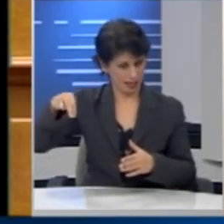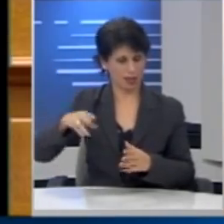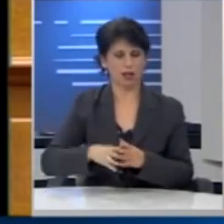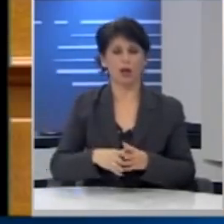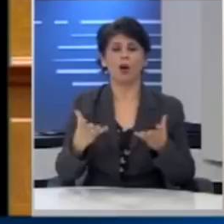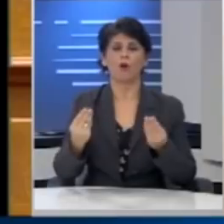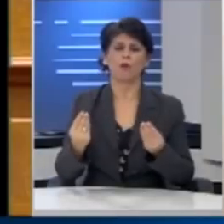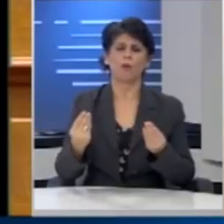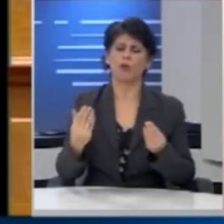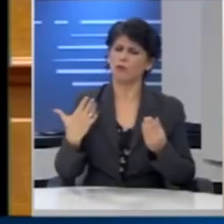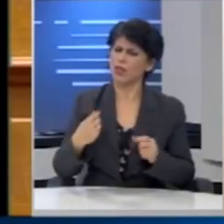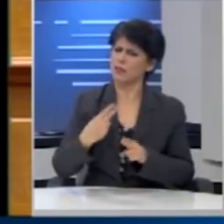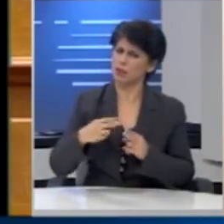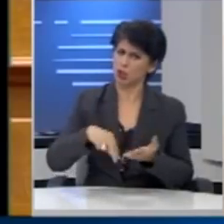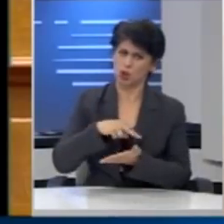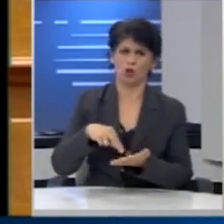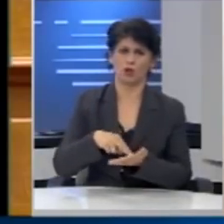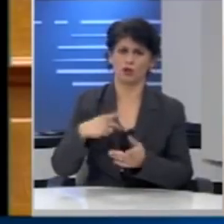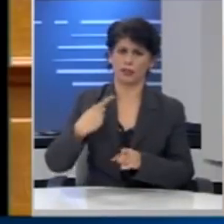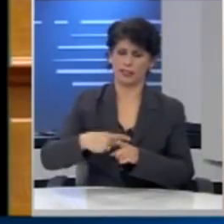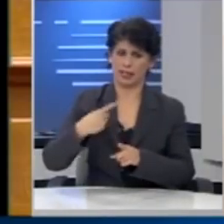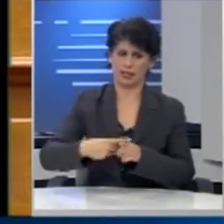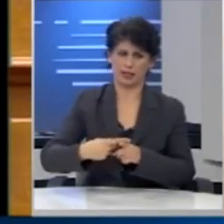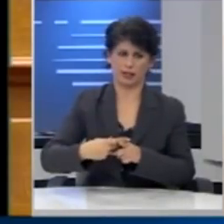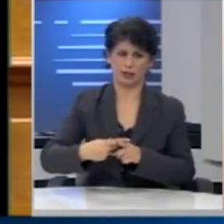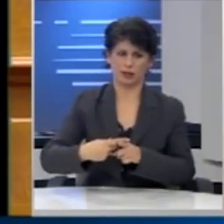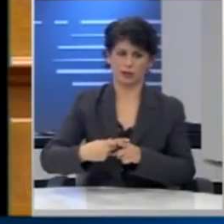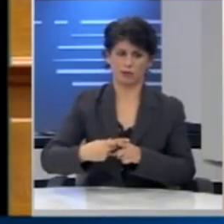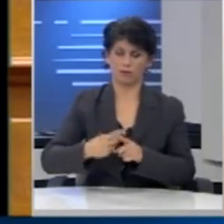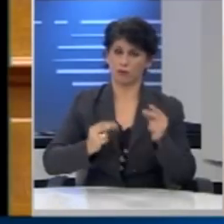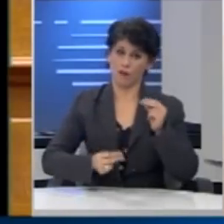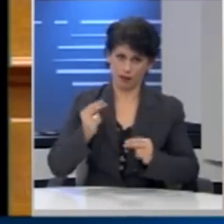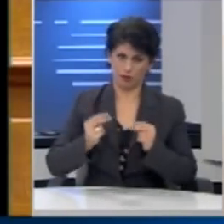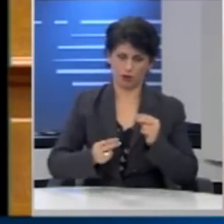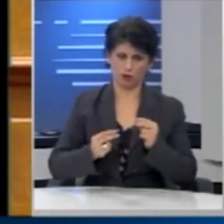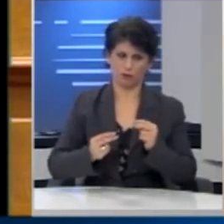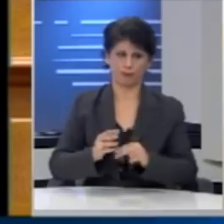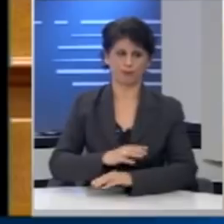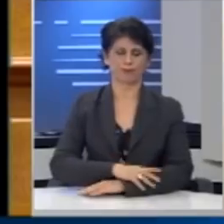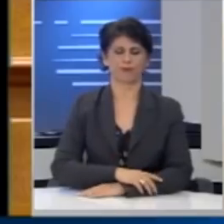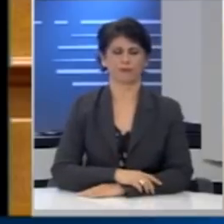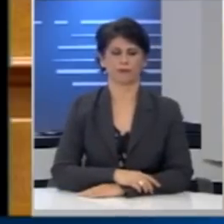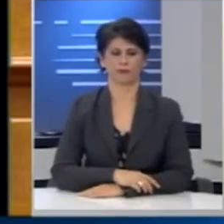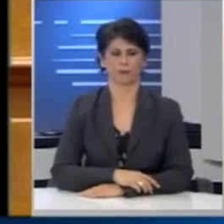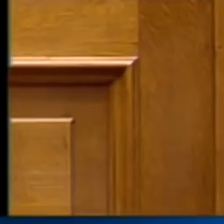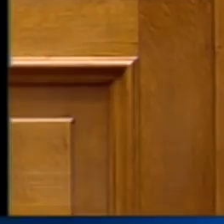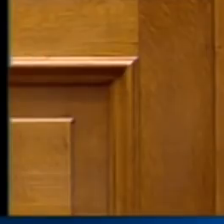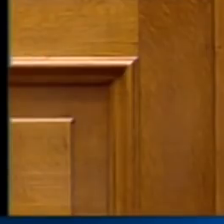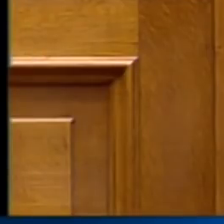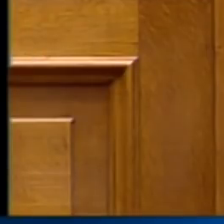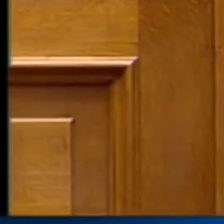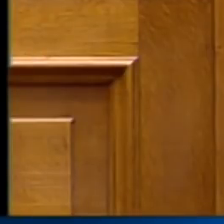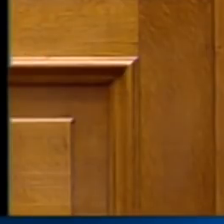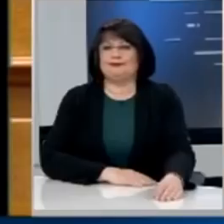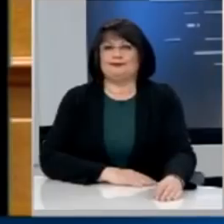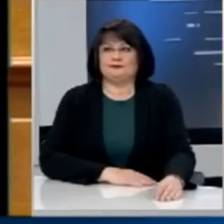από τους πρωταγωνιστές της ελληνικής περιπέτειας. Και πέρασαν